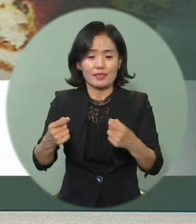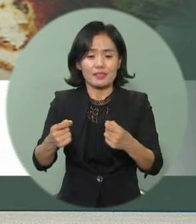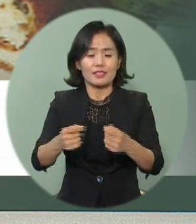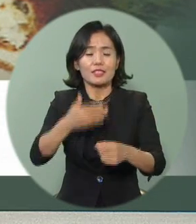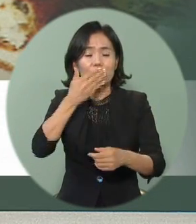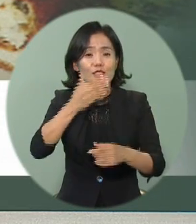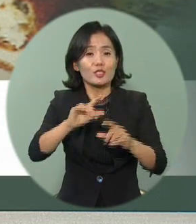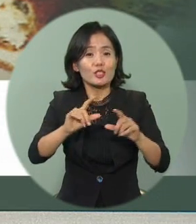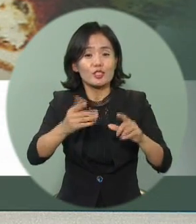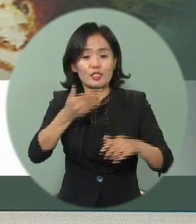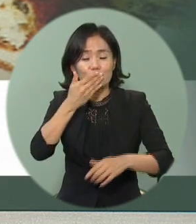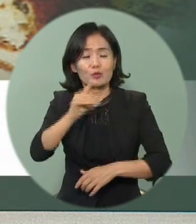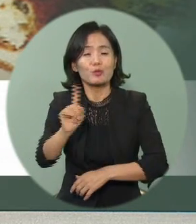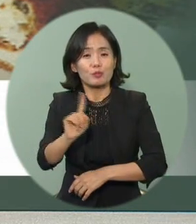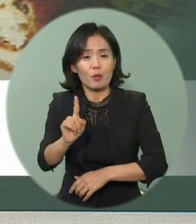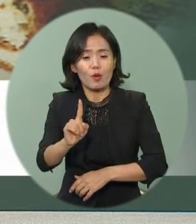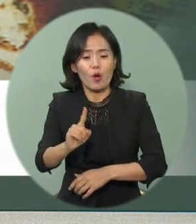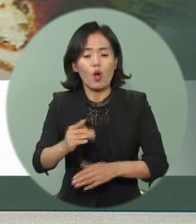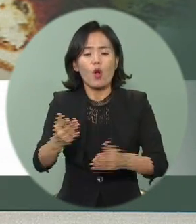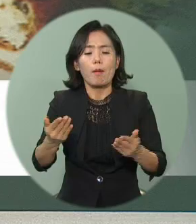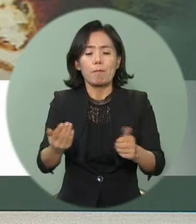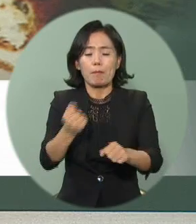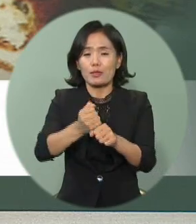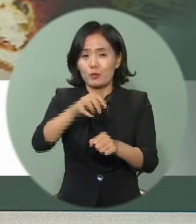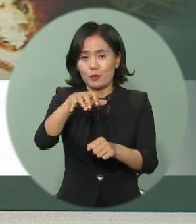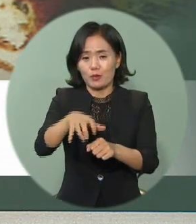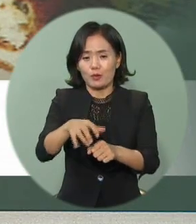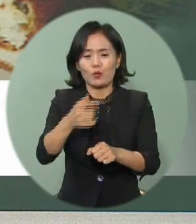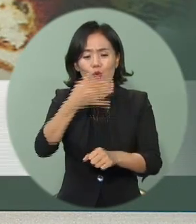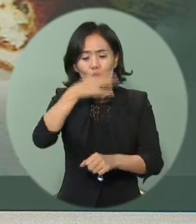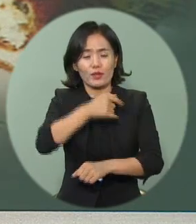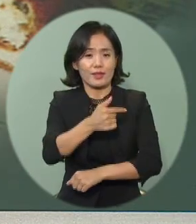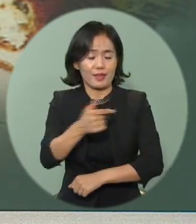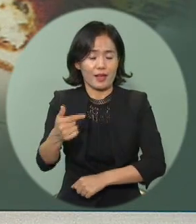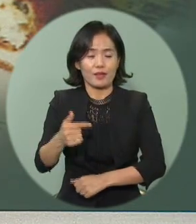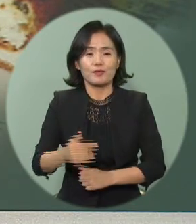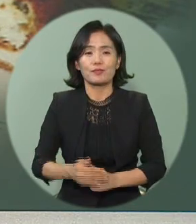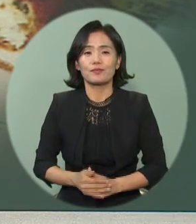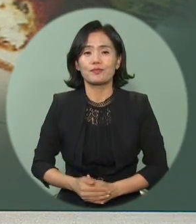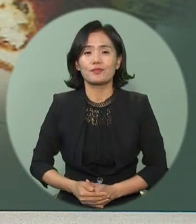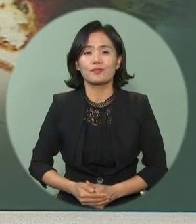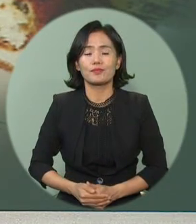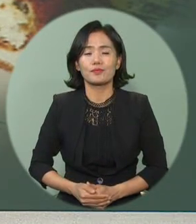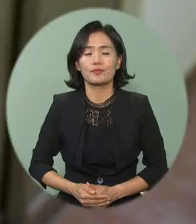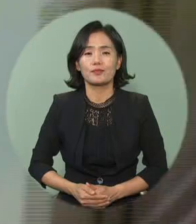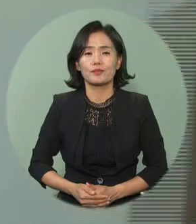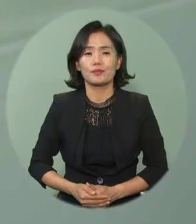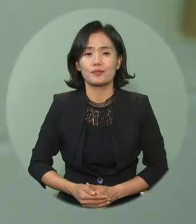로코노미가 업계에도 농가에도 활기를 주고 있습니다. 박종우 기자가 보도합니다.